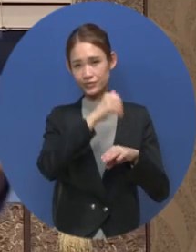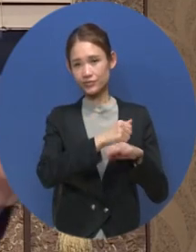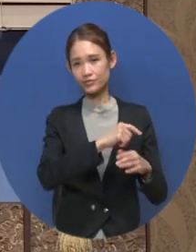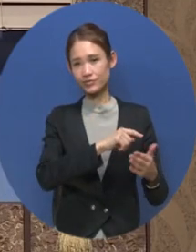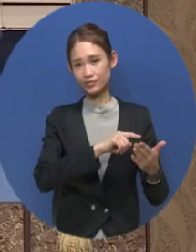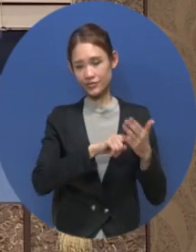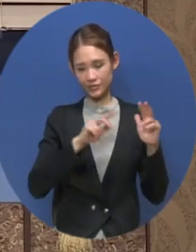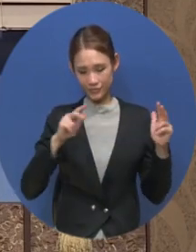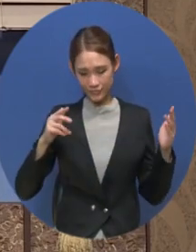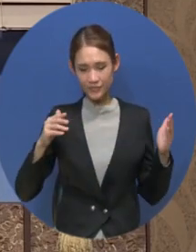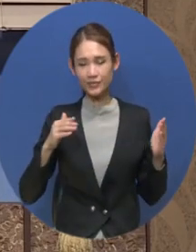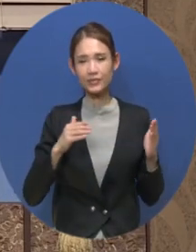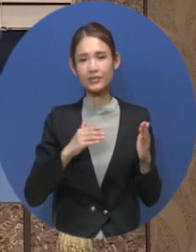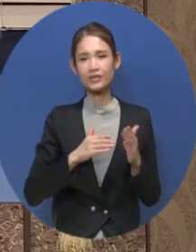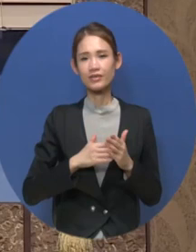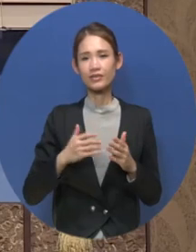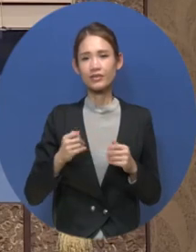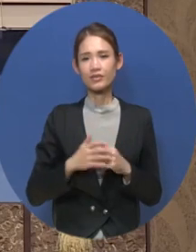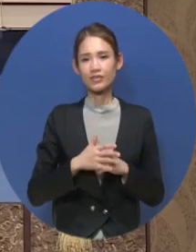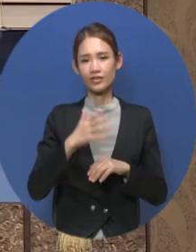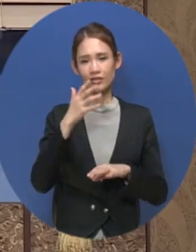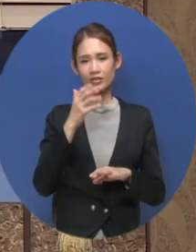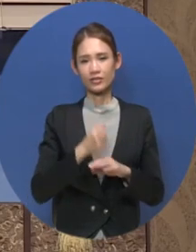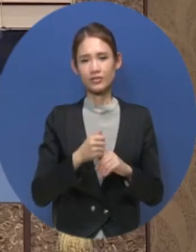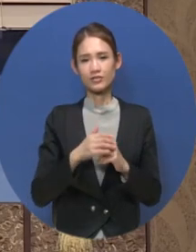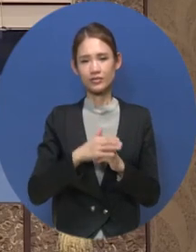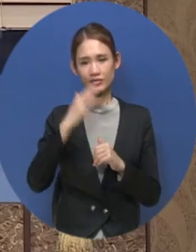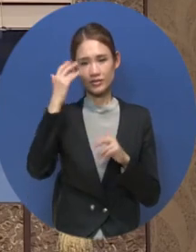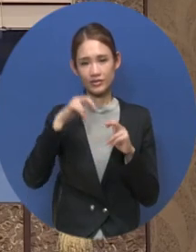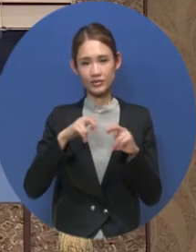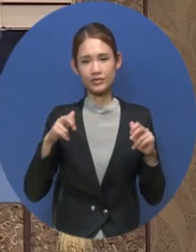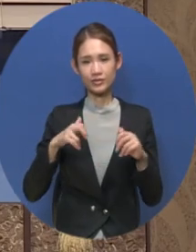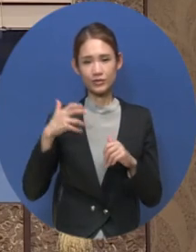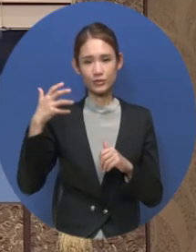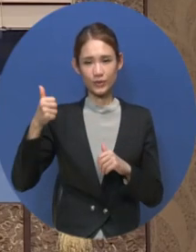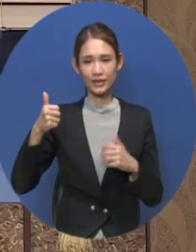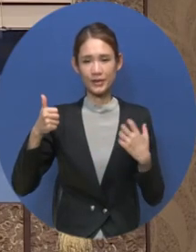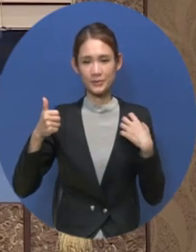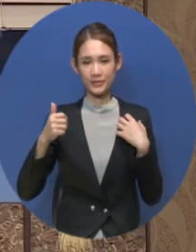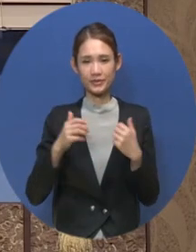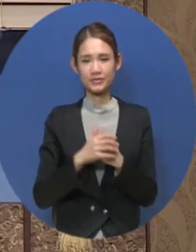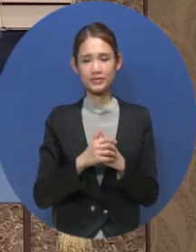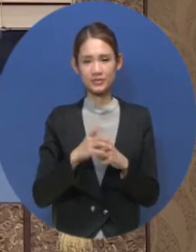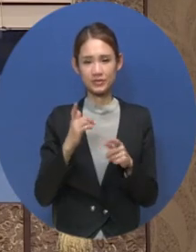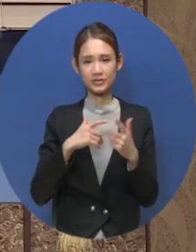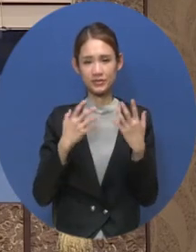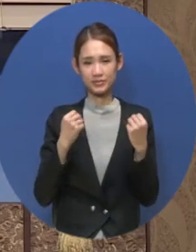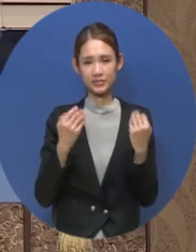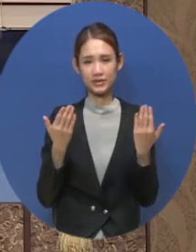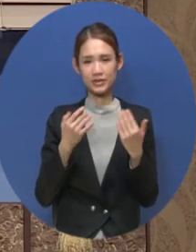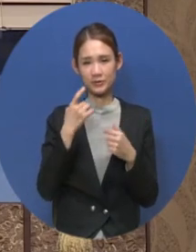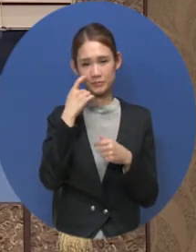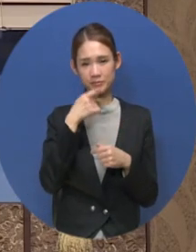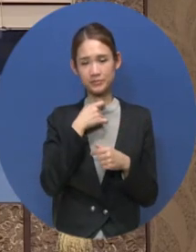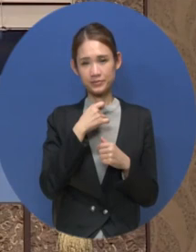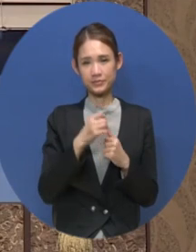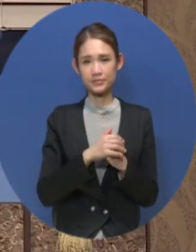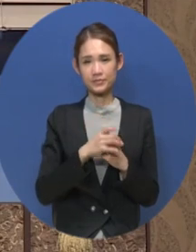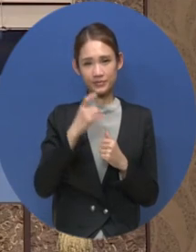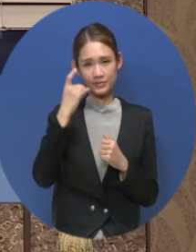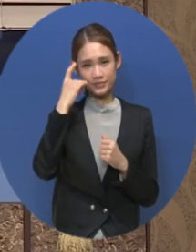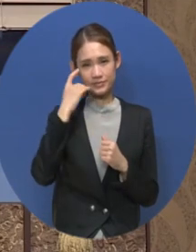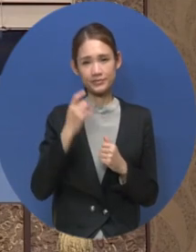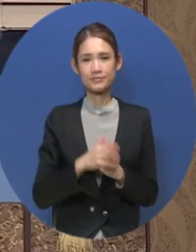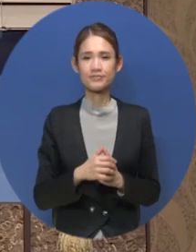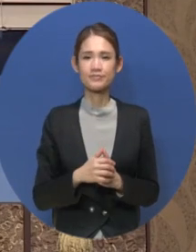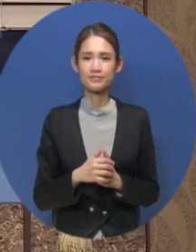좋은 결과를 지금까지 가져오고 이제 마지막으로 네. 장애인체육 회장까지 돼서 예, 좀 더 많은 일을 해보고 싶은 네. 예, 그런